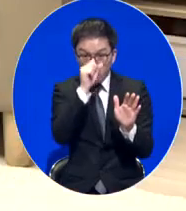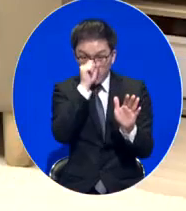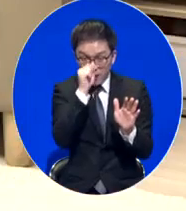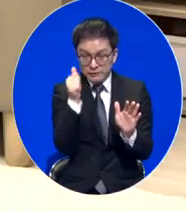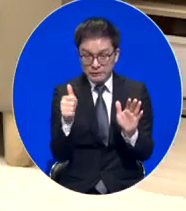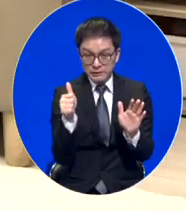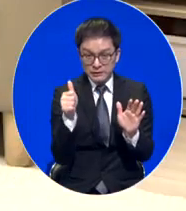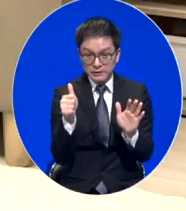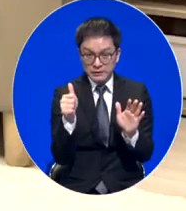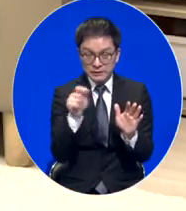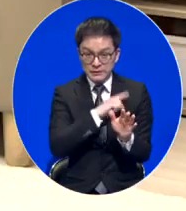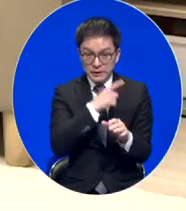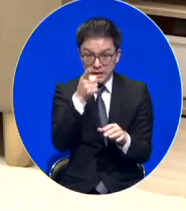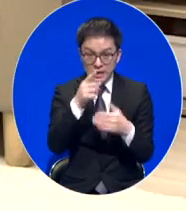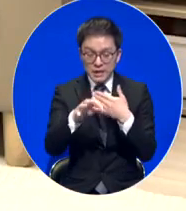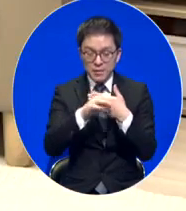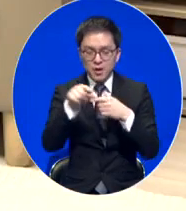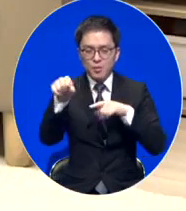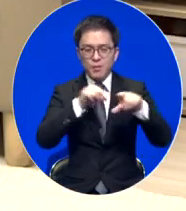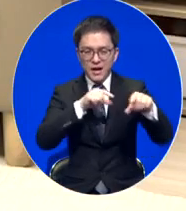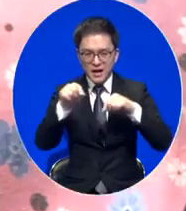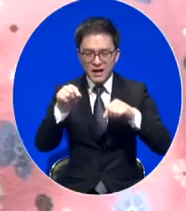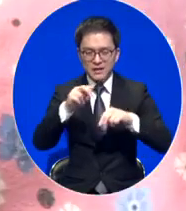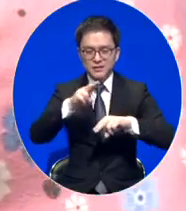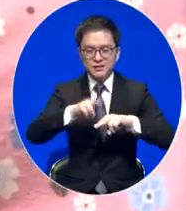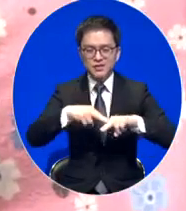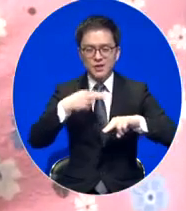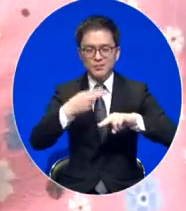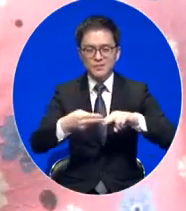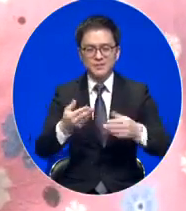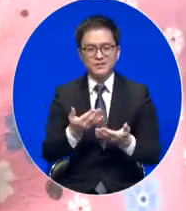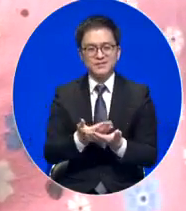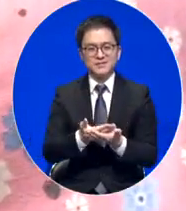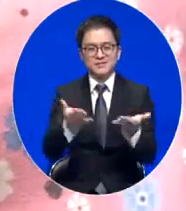많은 게시물은 선정해서 액션캠과